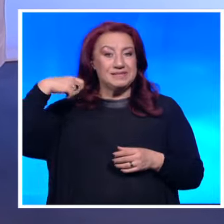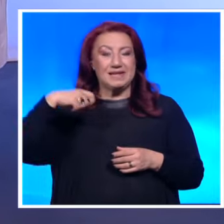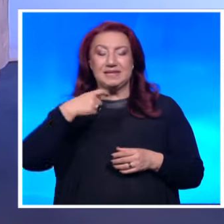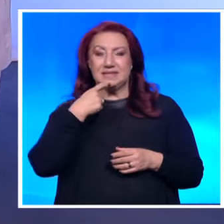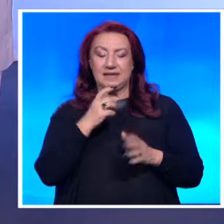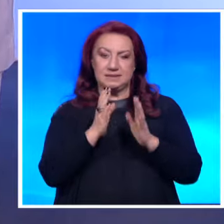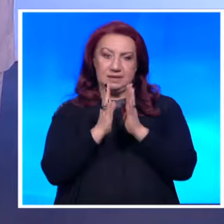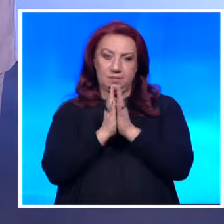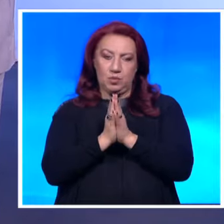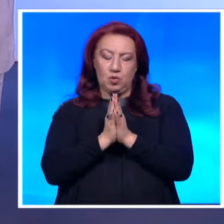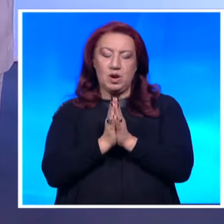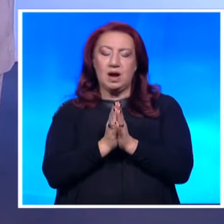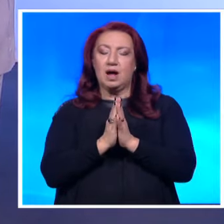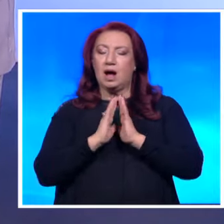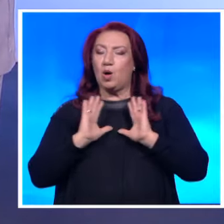най-обременените